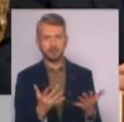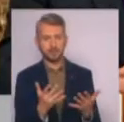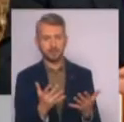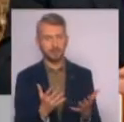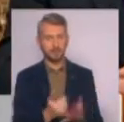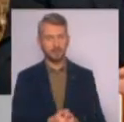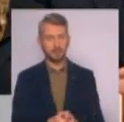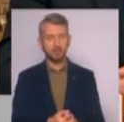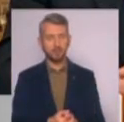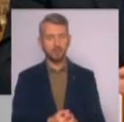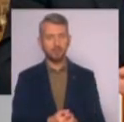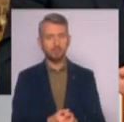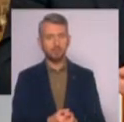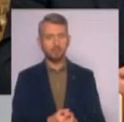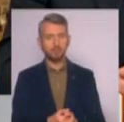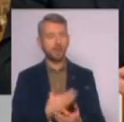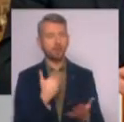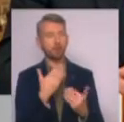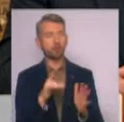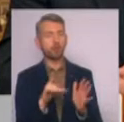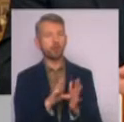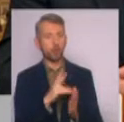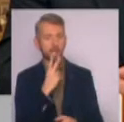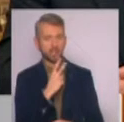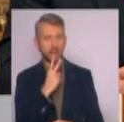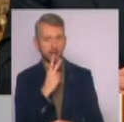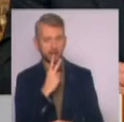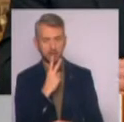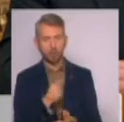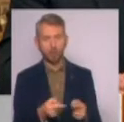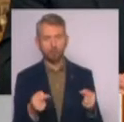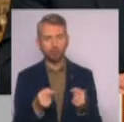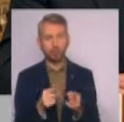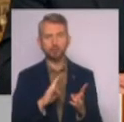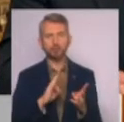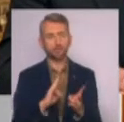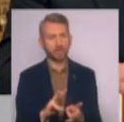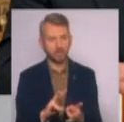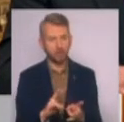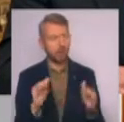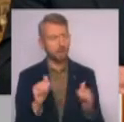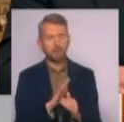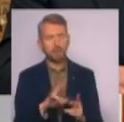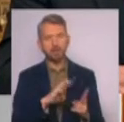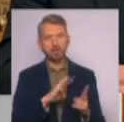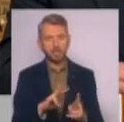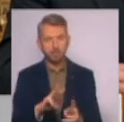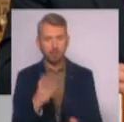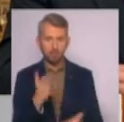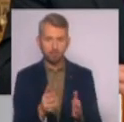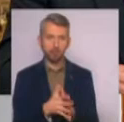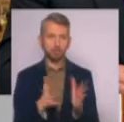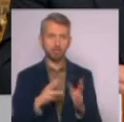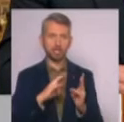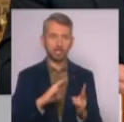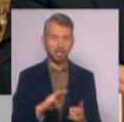все. Відносно електронних сигарет – однозначно шкідливо. Не менш шкідливо, а може і більш